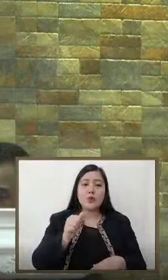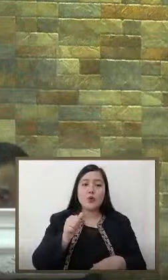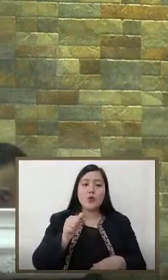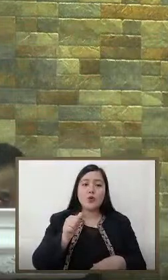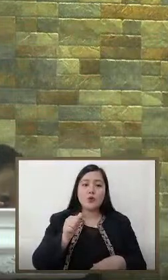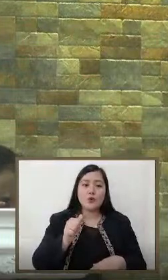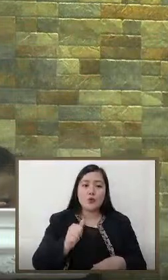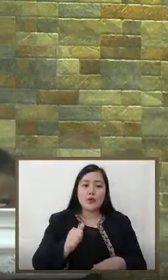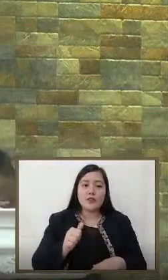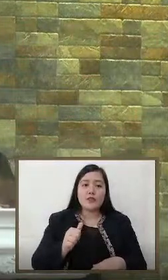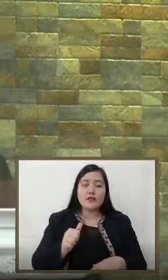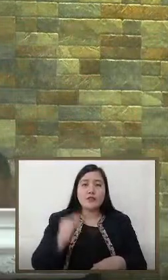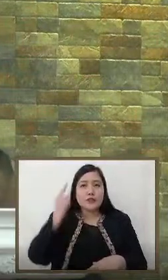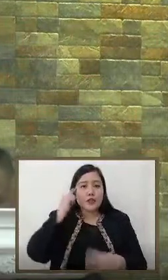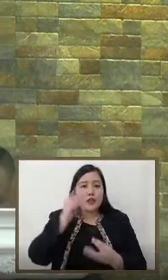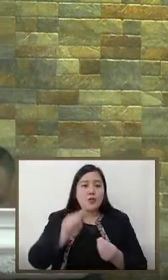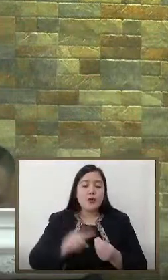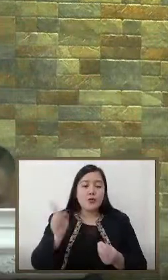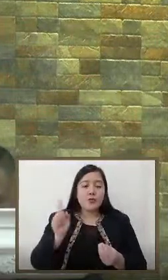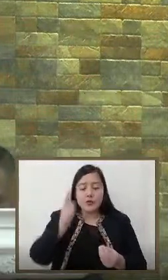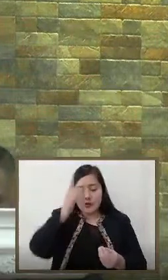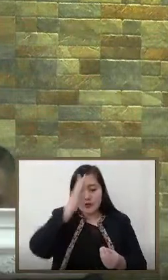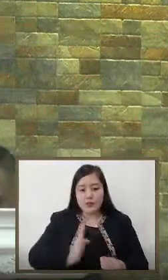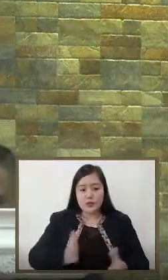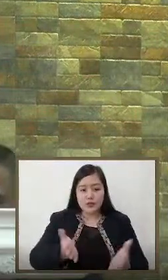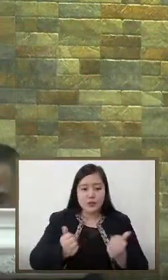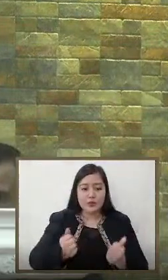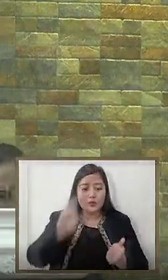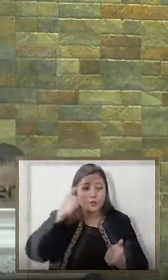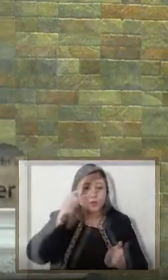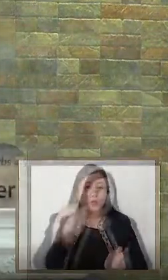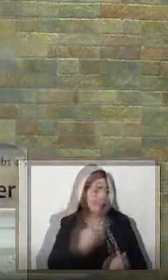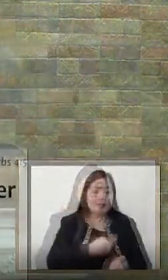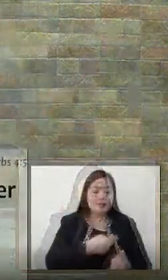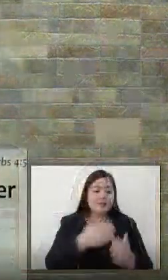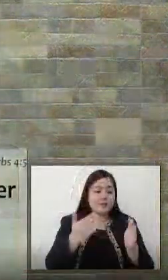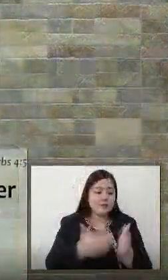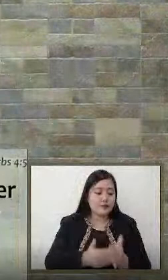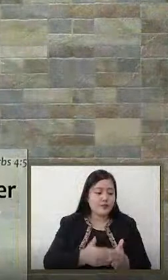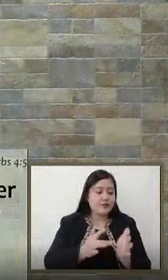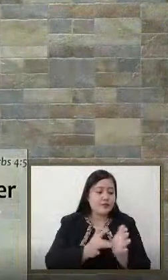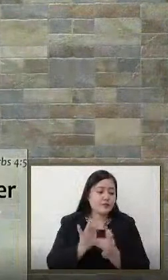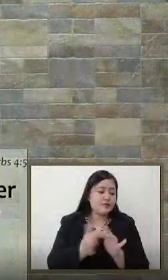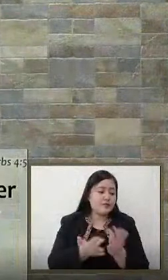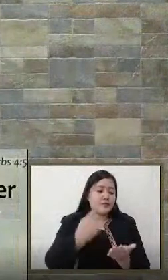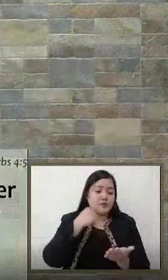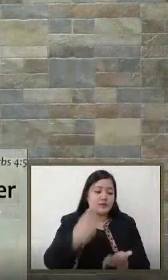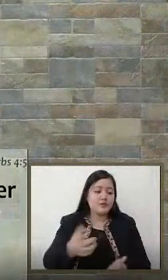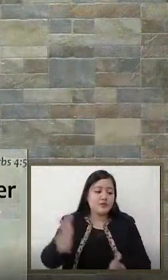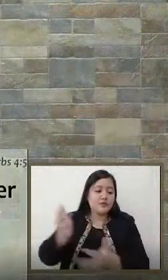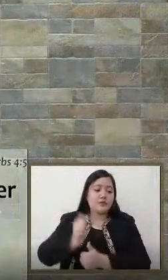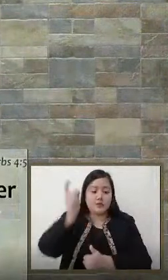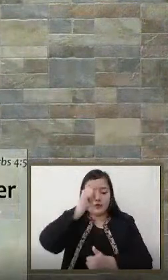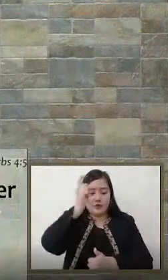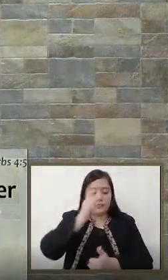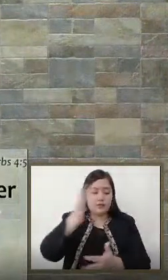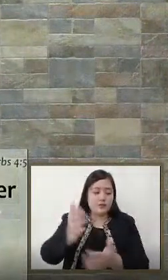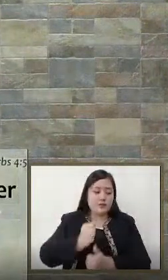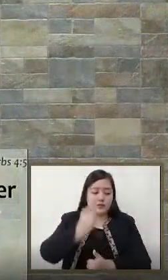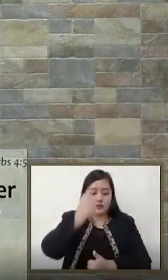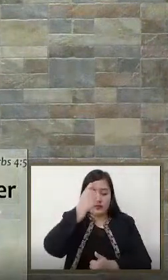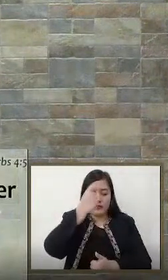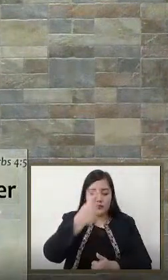wisdom. Get understanding. Forget it not, neither decline. From what? From